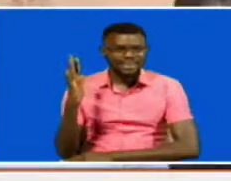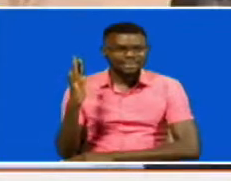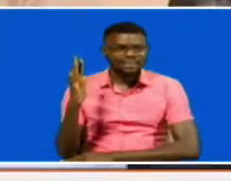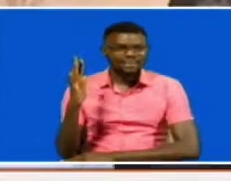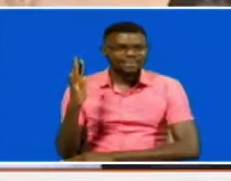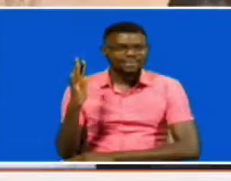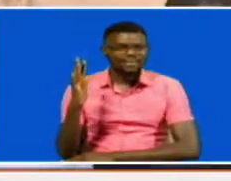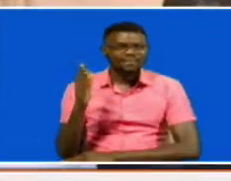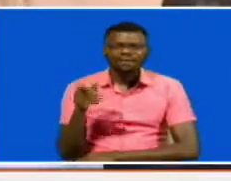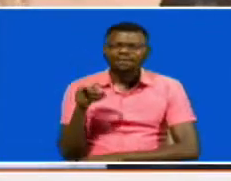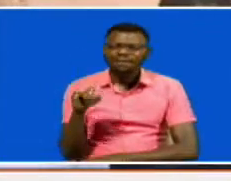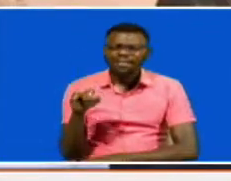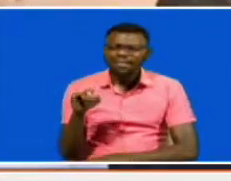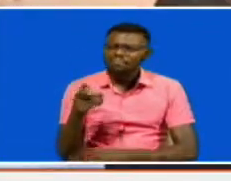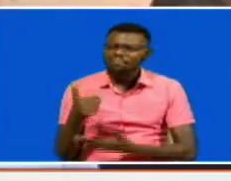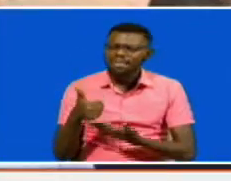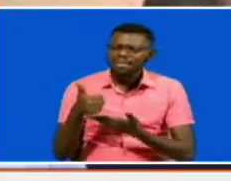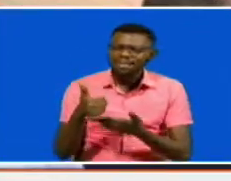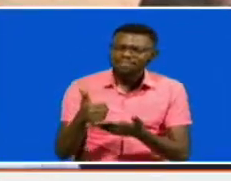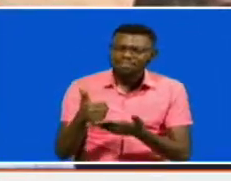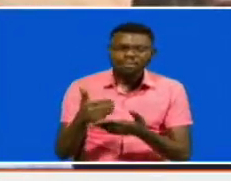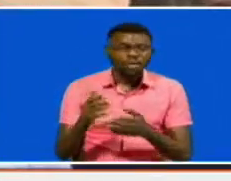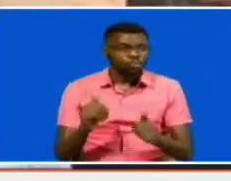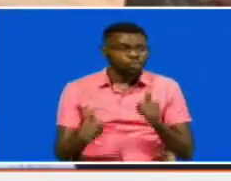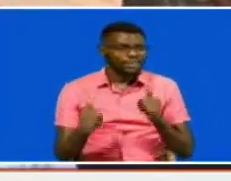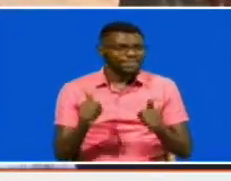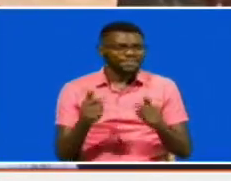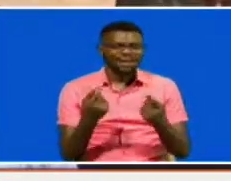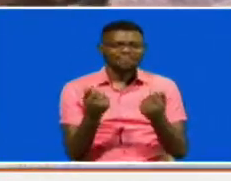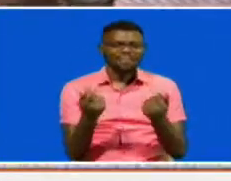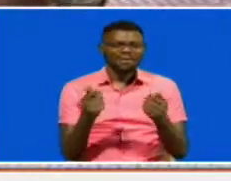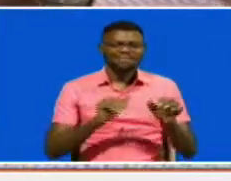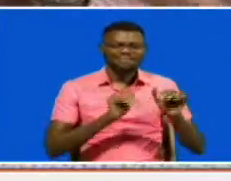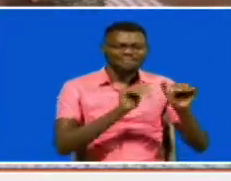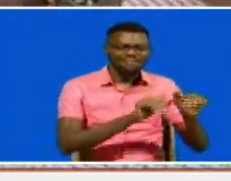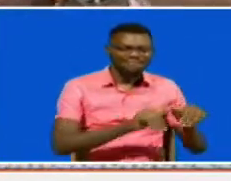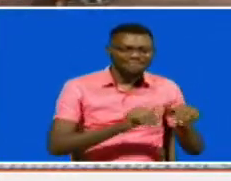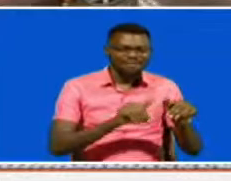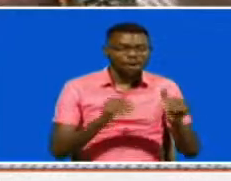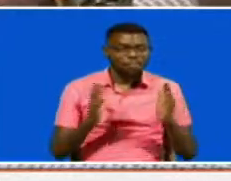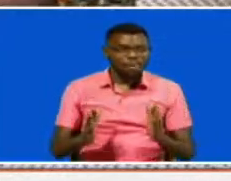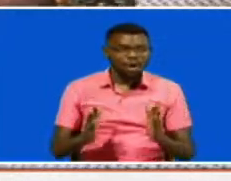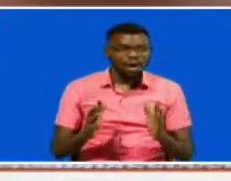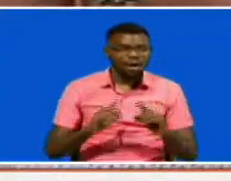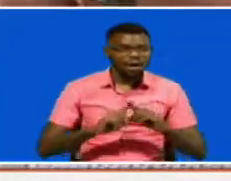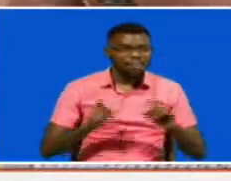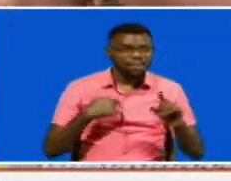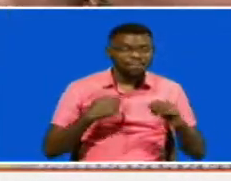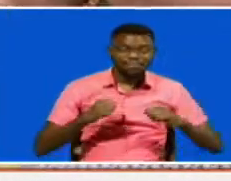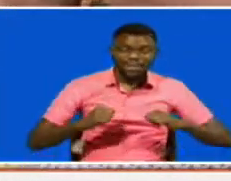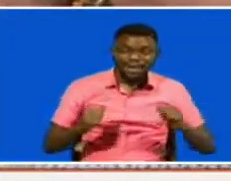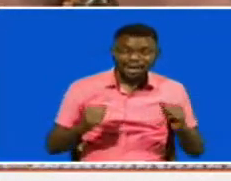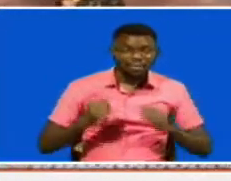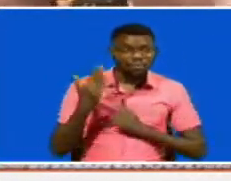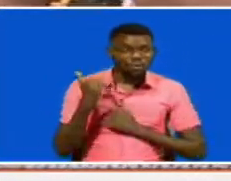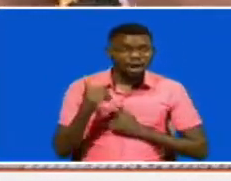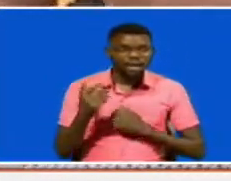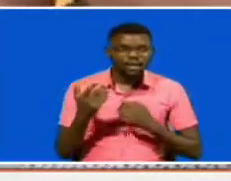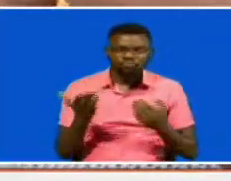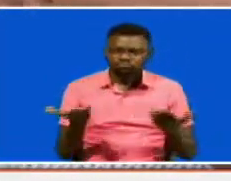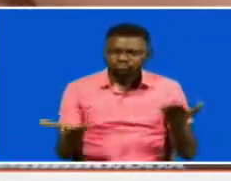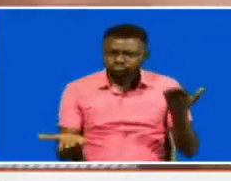faida yake vile wakulima wanapata pesa. Kile kimenifurahisha zaidi leo katika hapa mtambo ni kwamba korosho